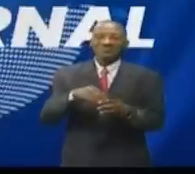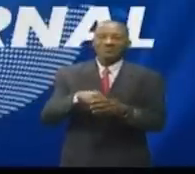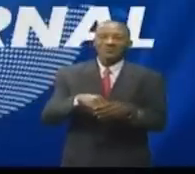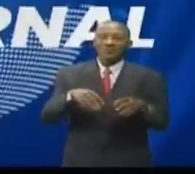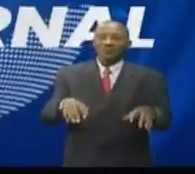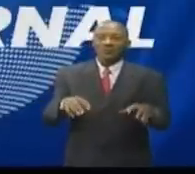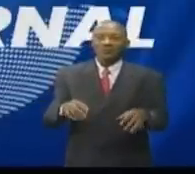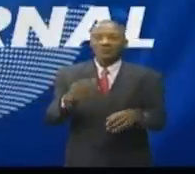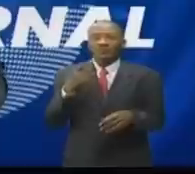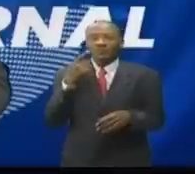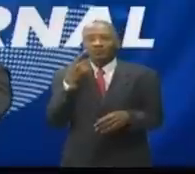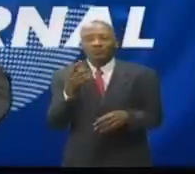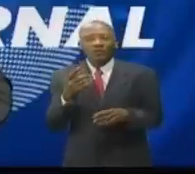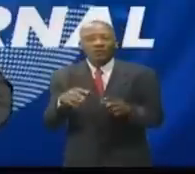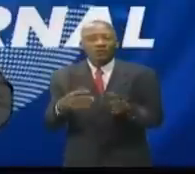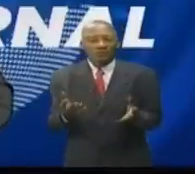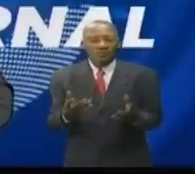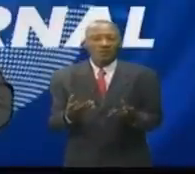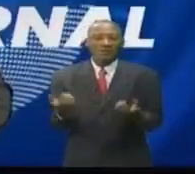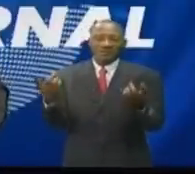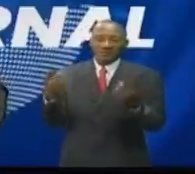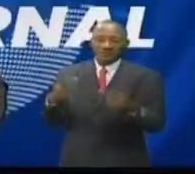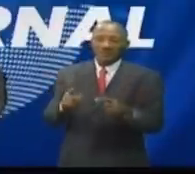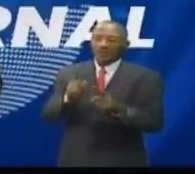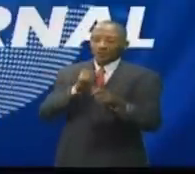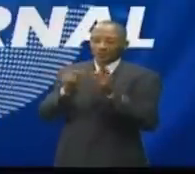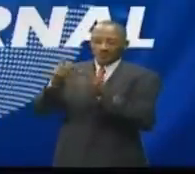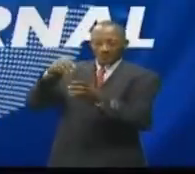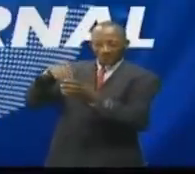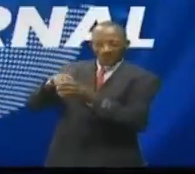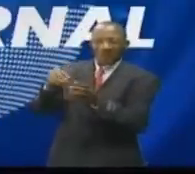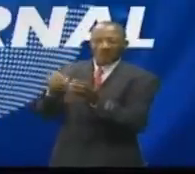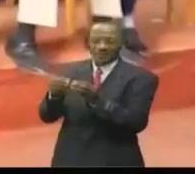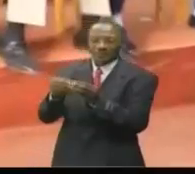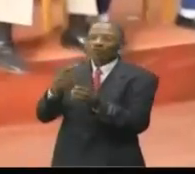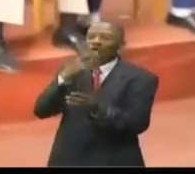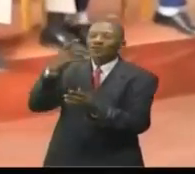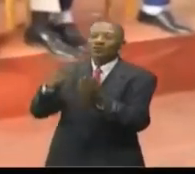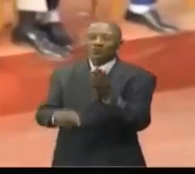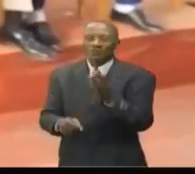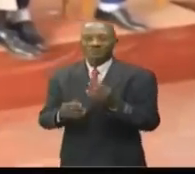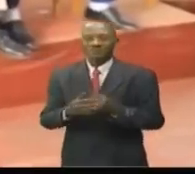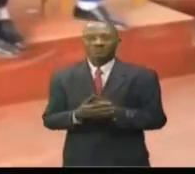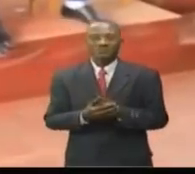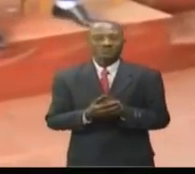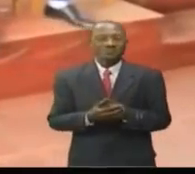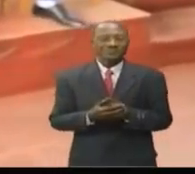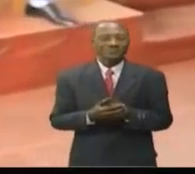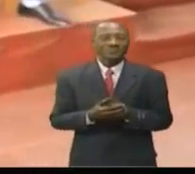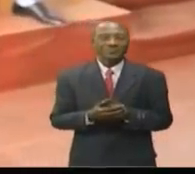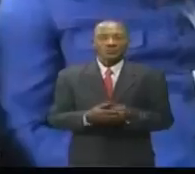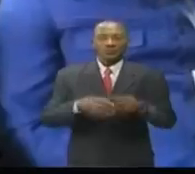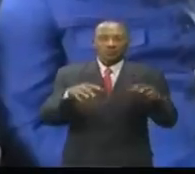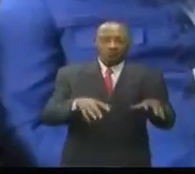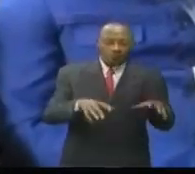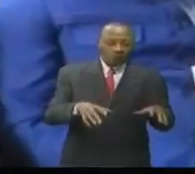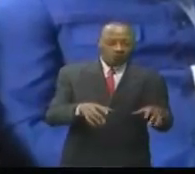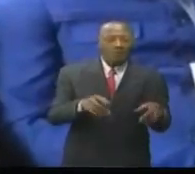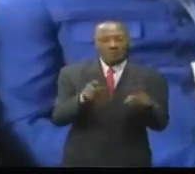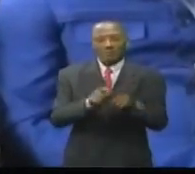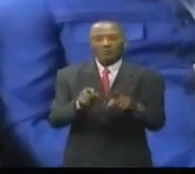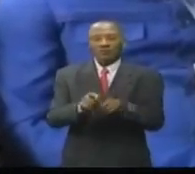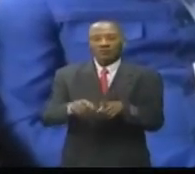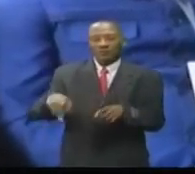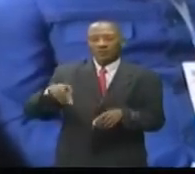préoccupation lors d'un colloque organisé sur la question. Suivez ce reportage. La RDC, comme la province du Congo central, est en